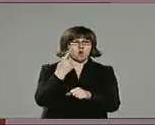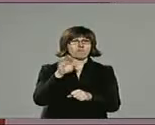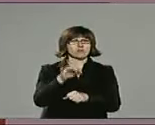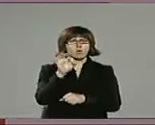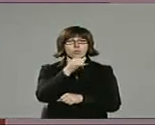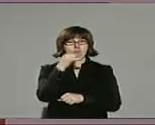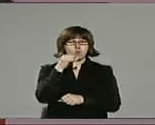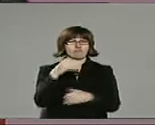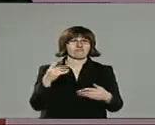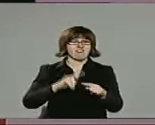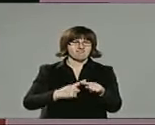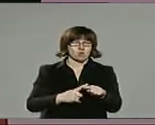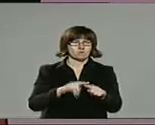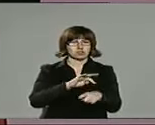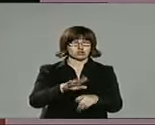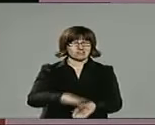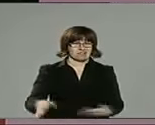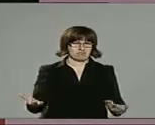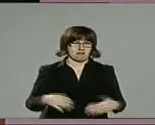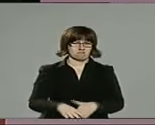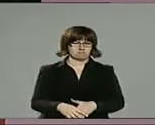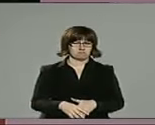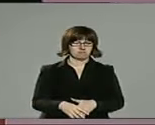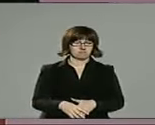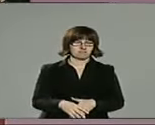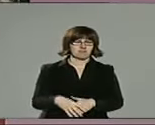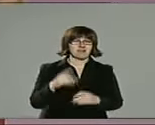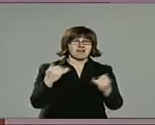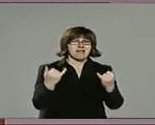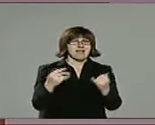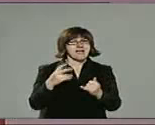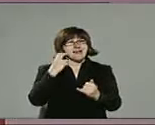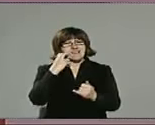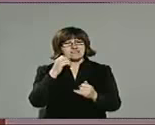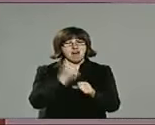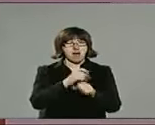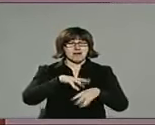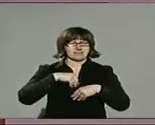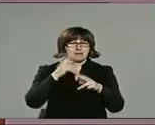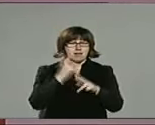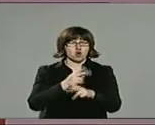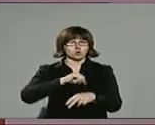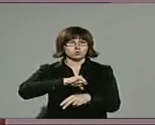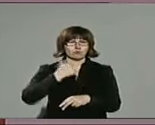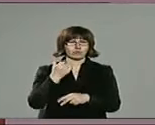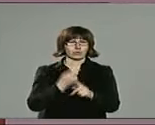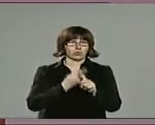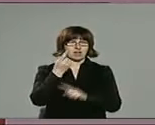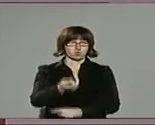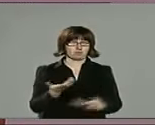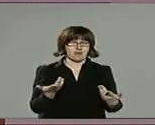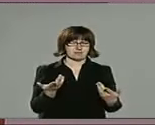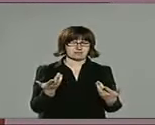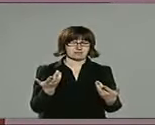guten Berufs, nur deshalb, weil sie Kinder haben, solange ältere Arbeitnehmer immer noch zu früh rausgeschmissen